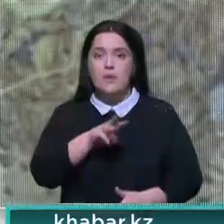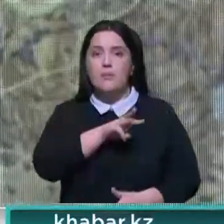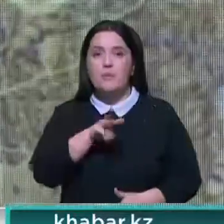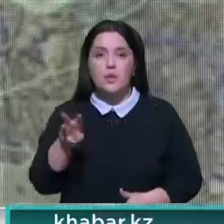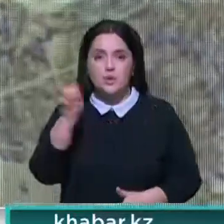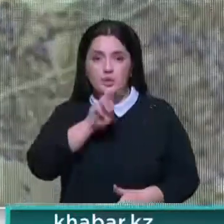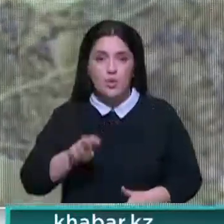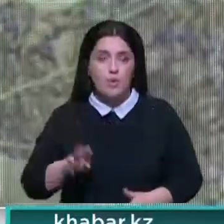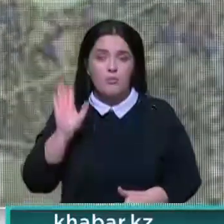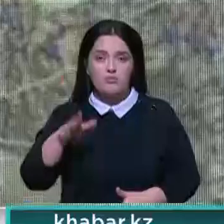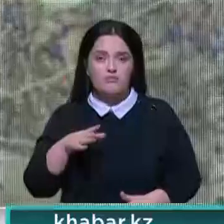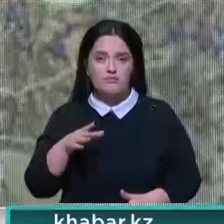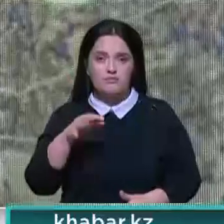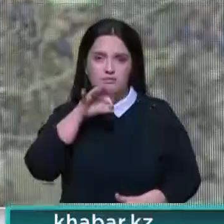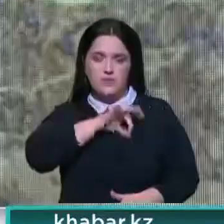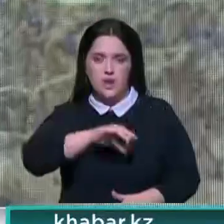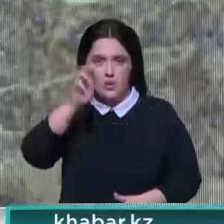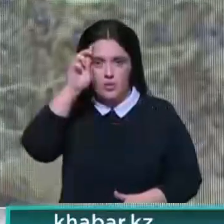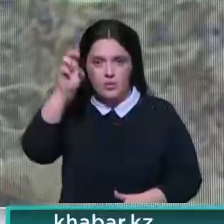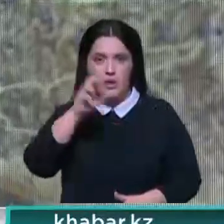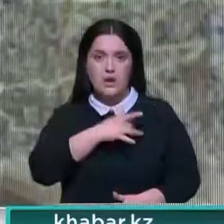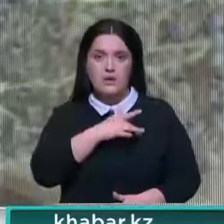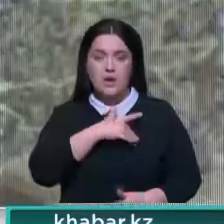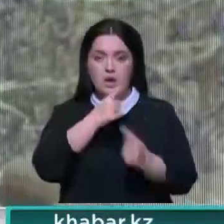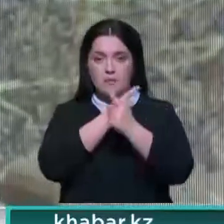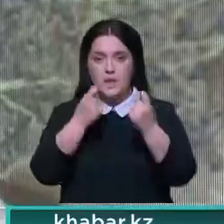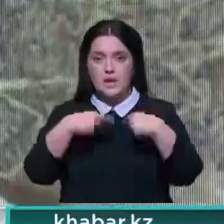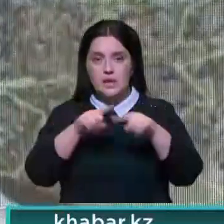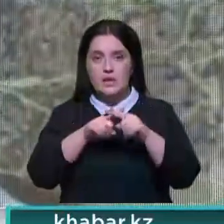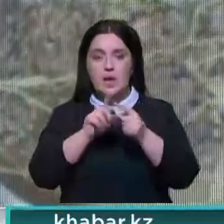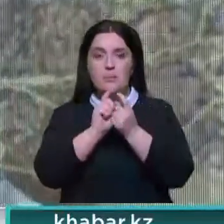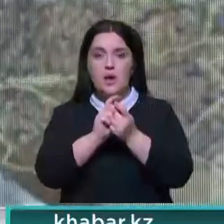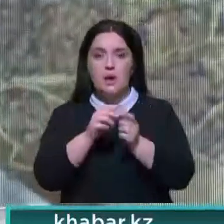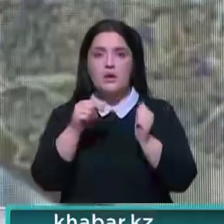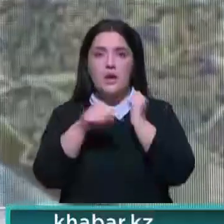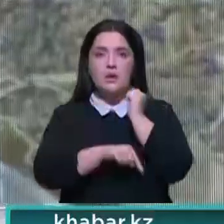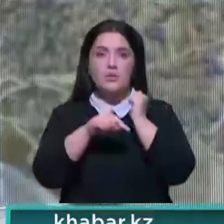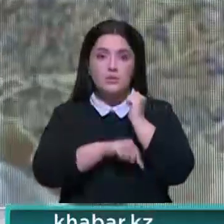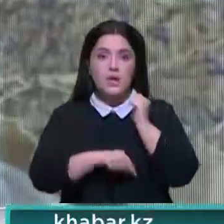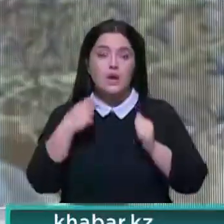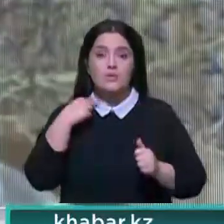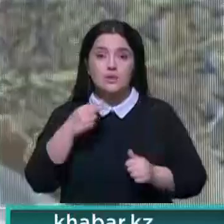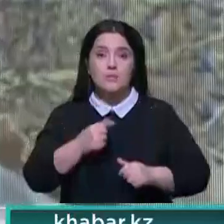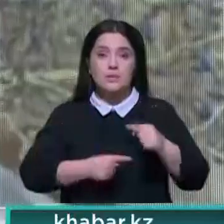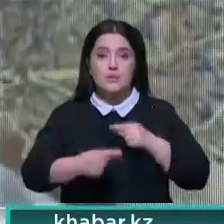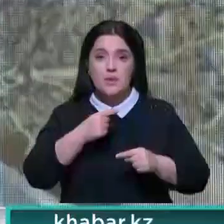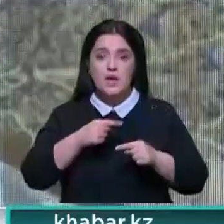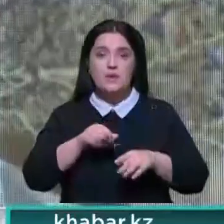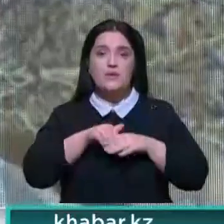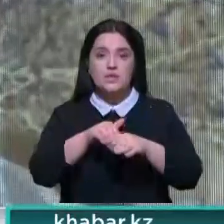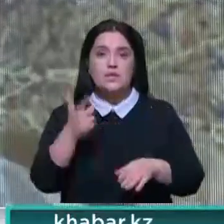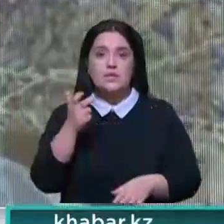миллионов долларов они пойдут доход государства об этом сообщили в агентстве по противодействию коррупции Кроме того осужденный